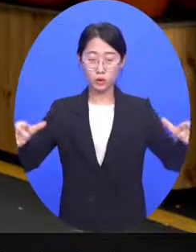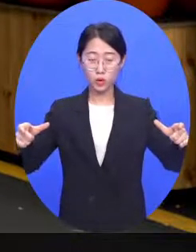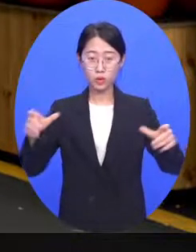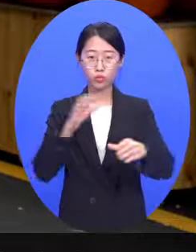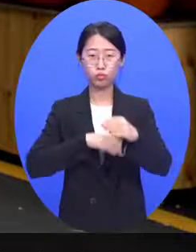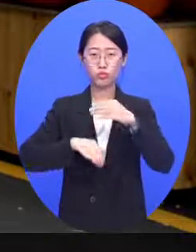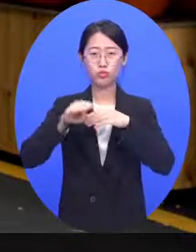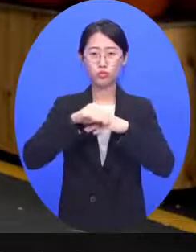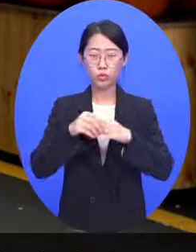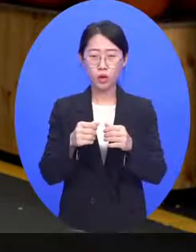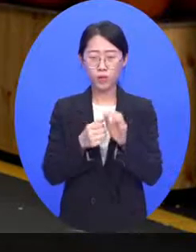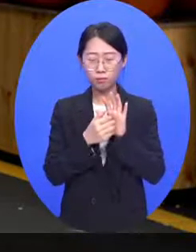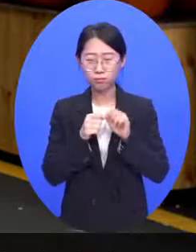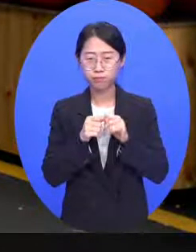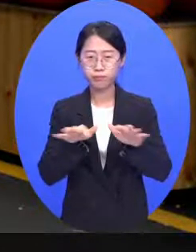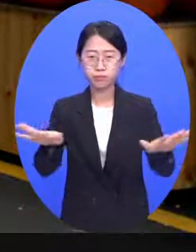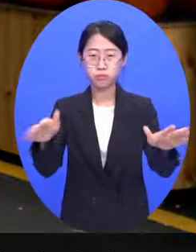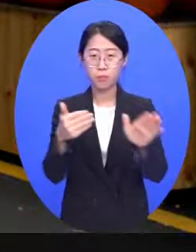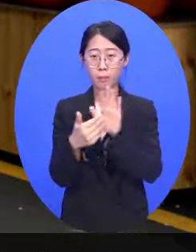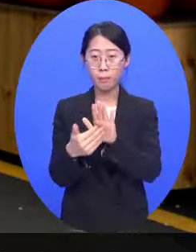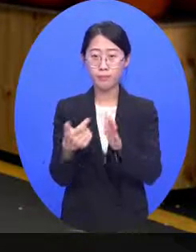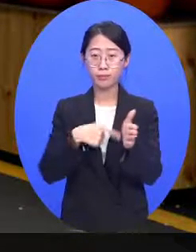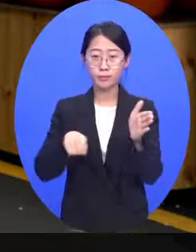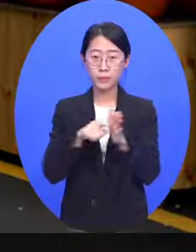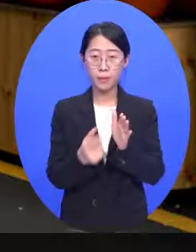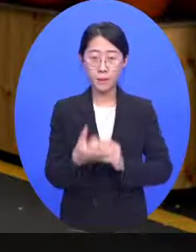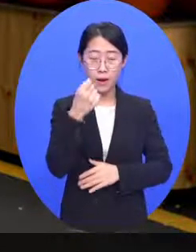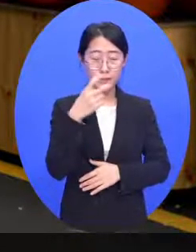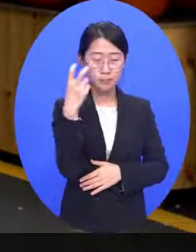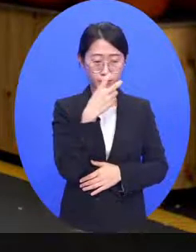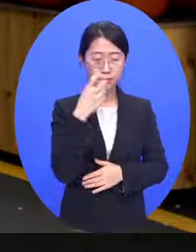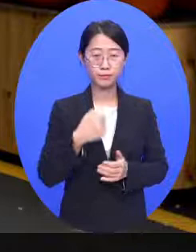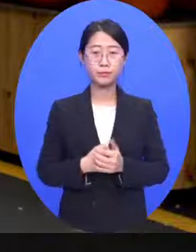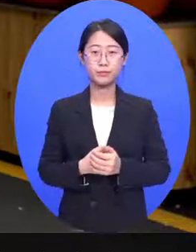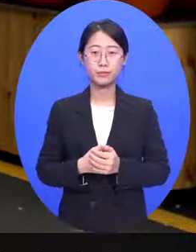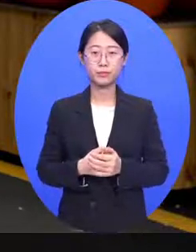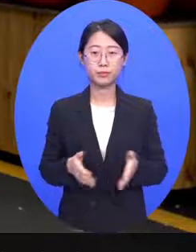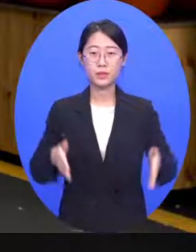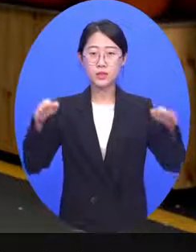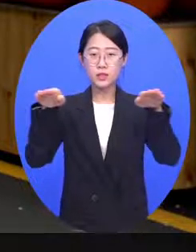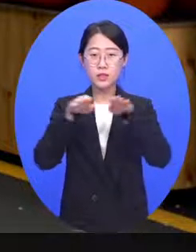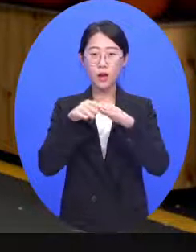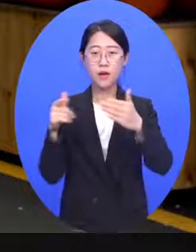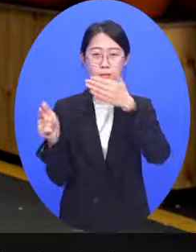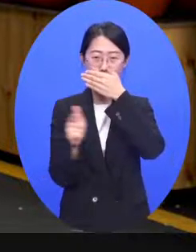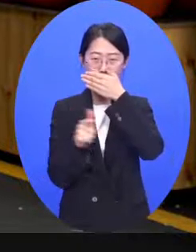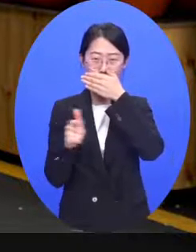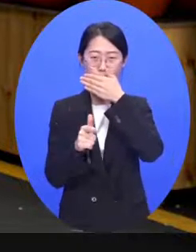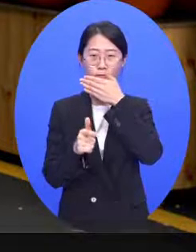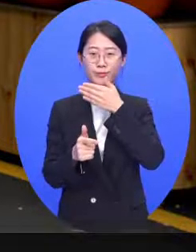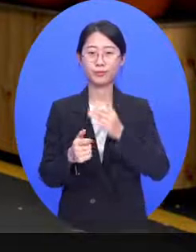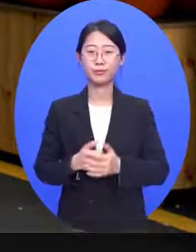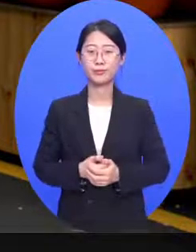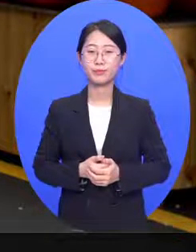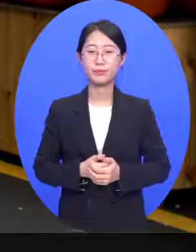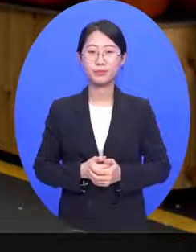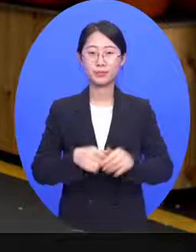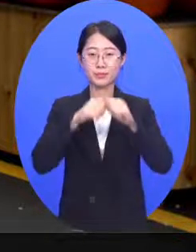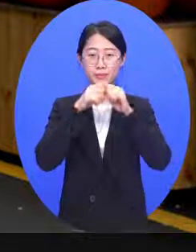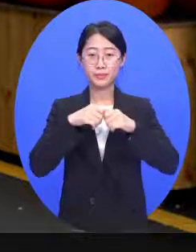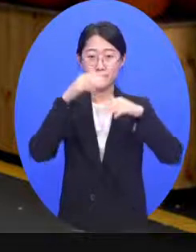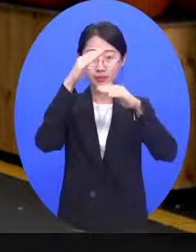천안시는 지역 내 코로나19 추가 확진자가 발생하지 않도록 신속한 진단검사와 함께 시설 방역에 총력을 기울이고